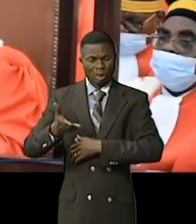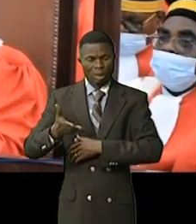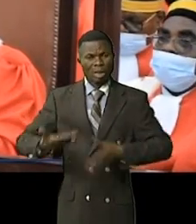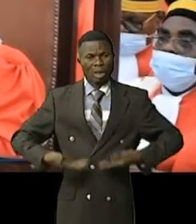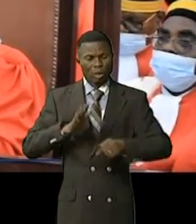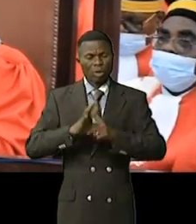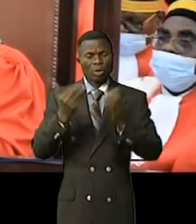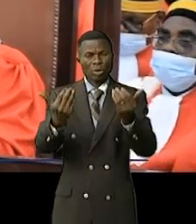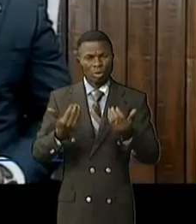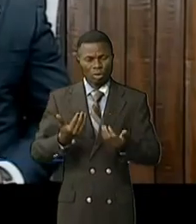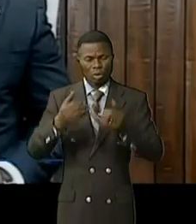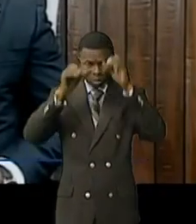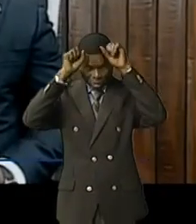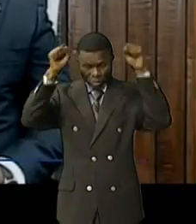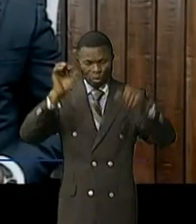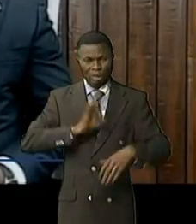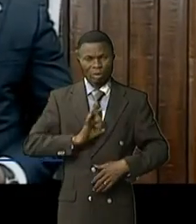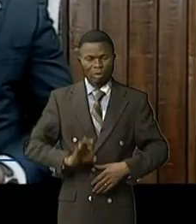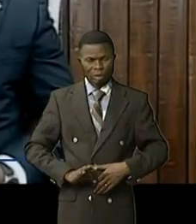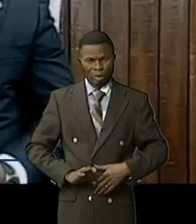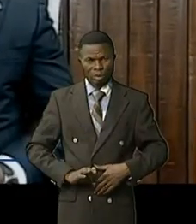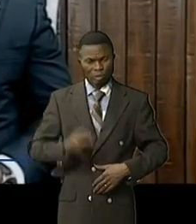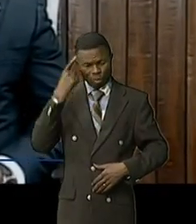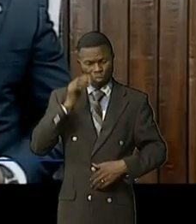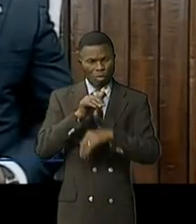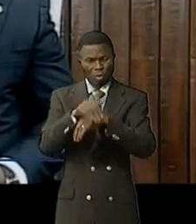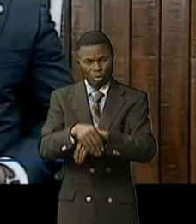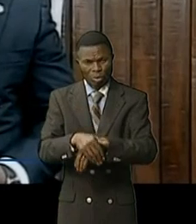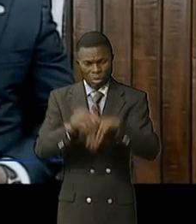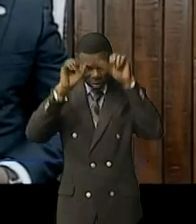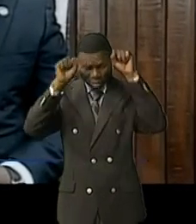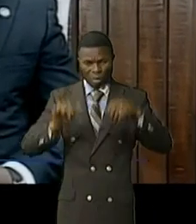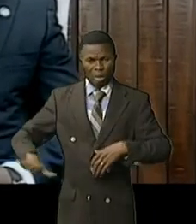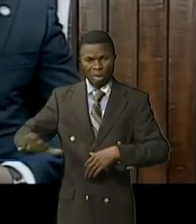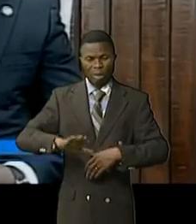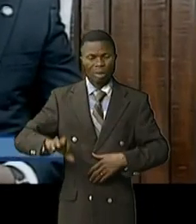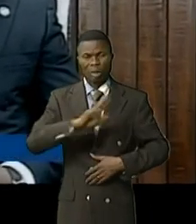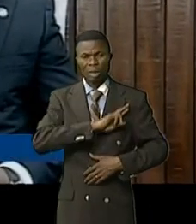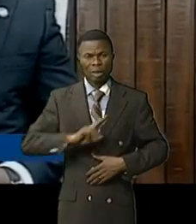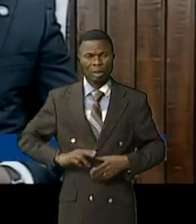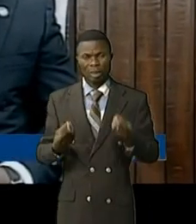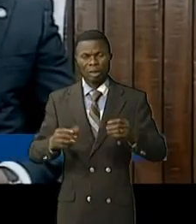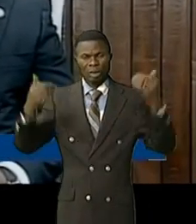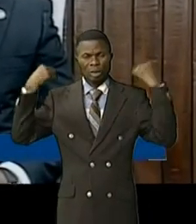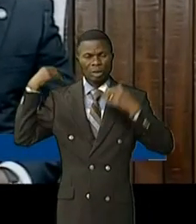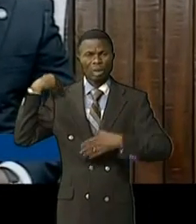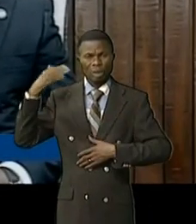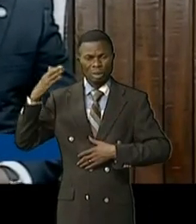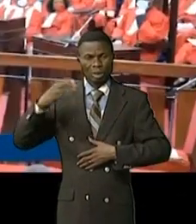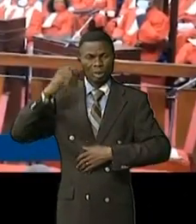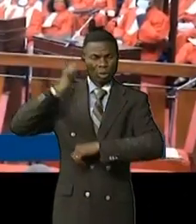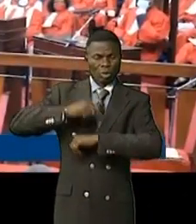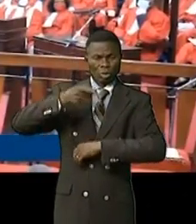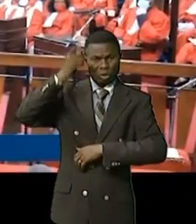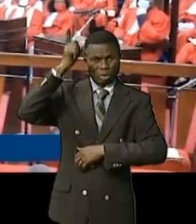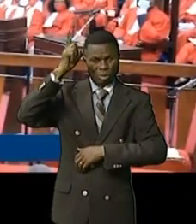la volonté de son Excellence Félix-Antoine Tshisekedi Tshilombo, président de la République démocratique du Congo, chef de l'État et magistrat suprême, de